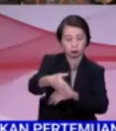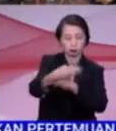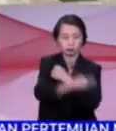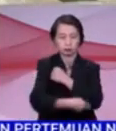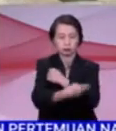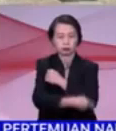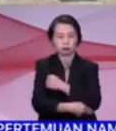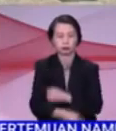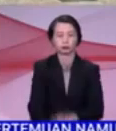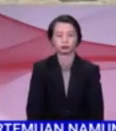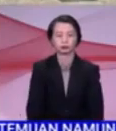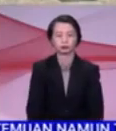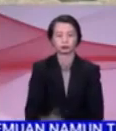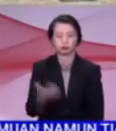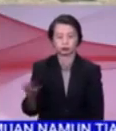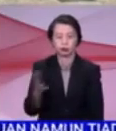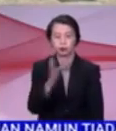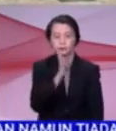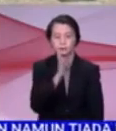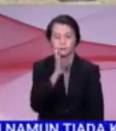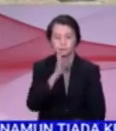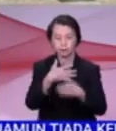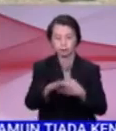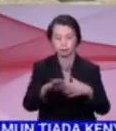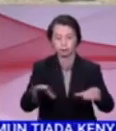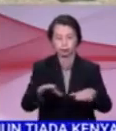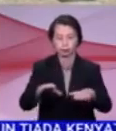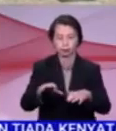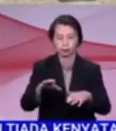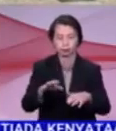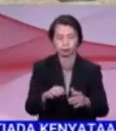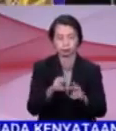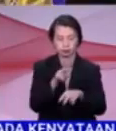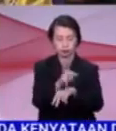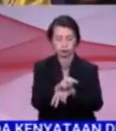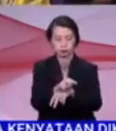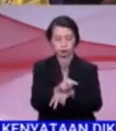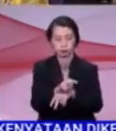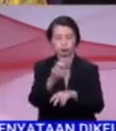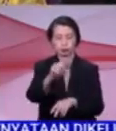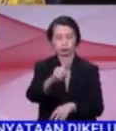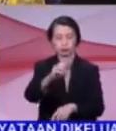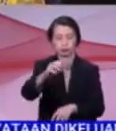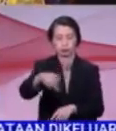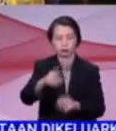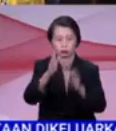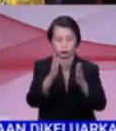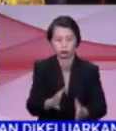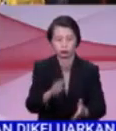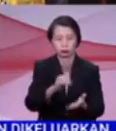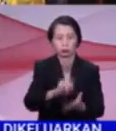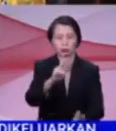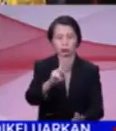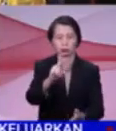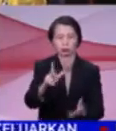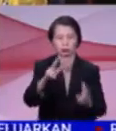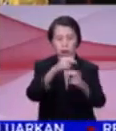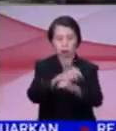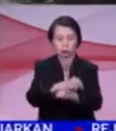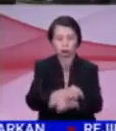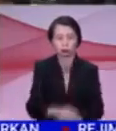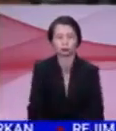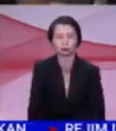negeri. Beliau berkata demikian selepas melakukan sesi pemantauan pematuhan SOP penumpang di KL Central.